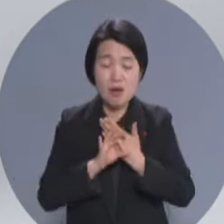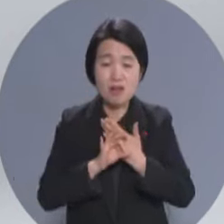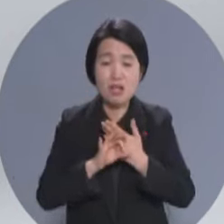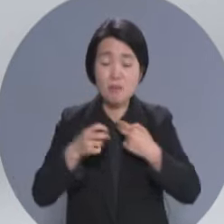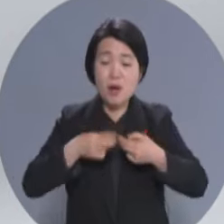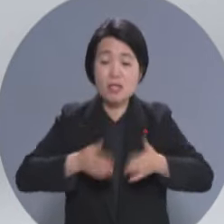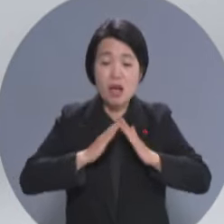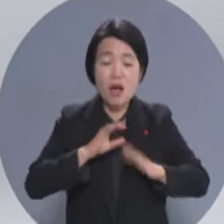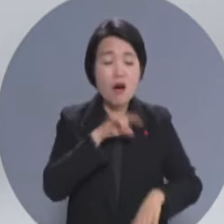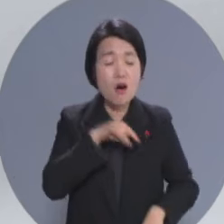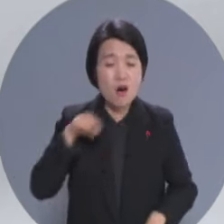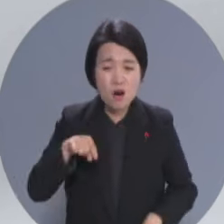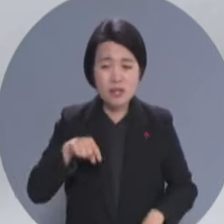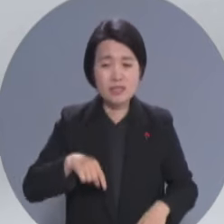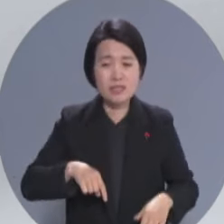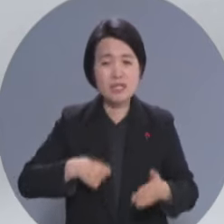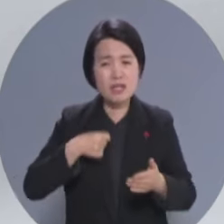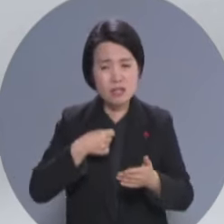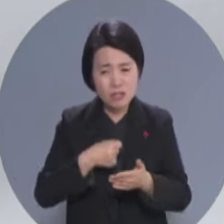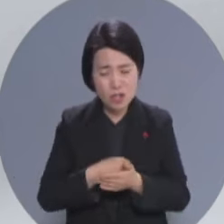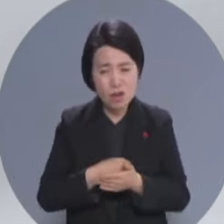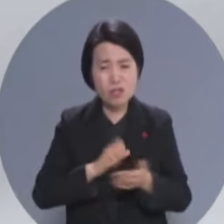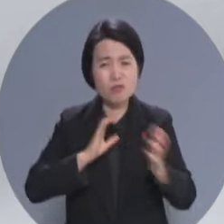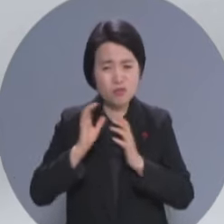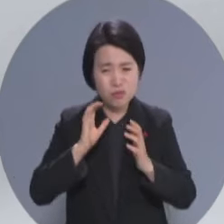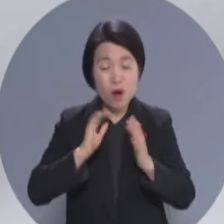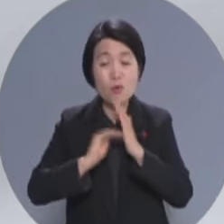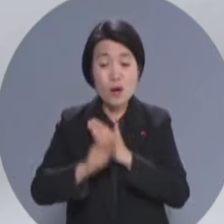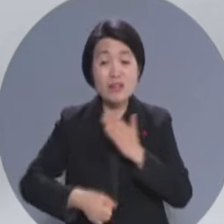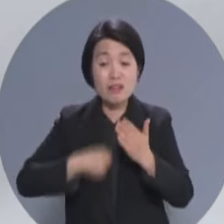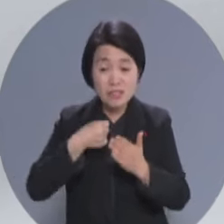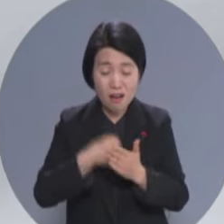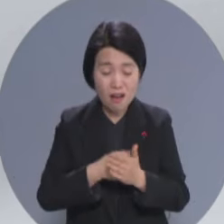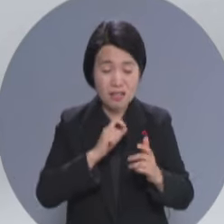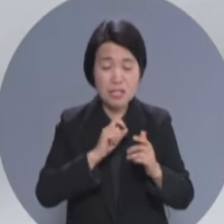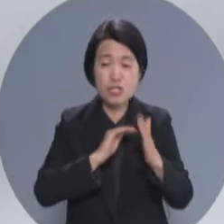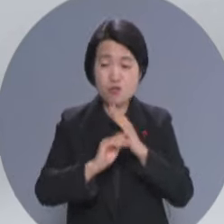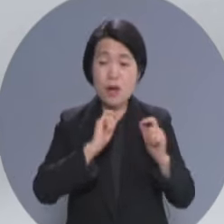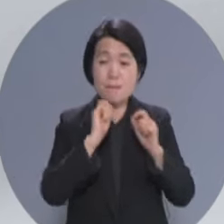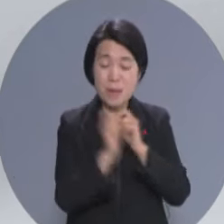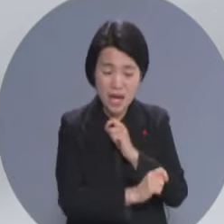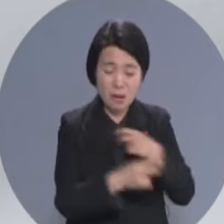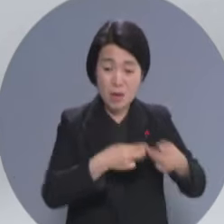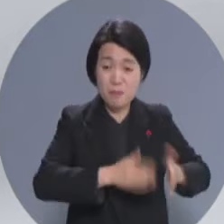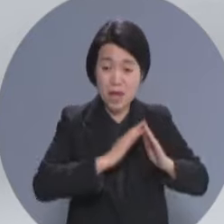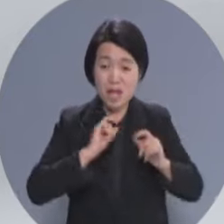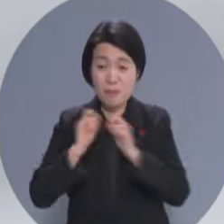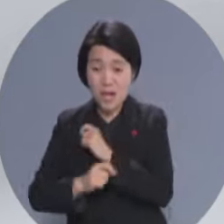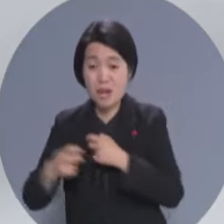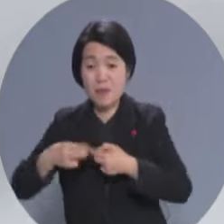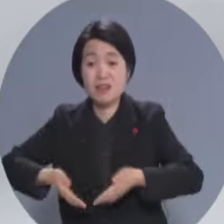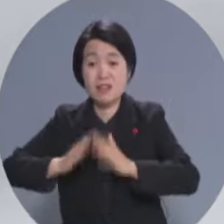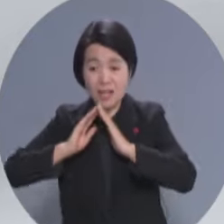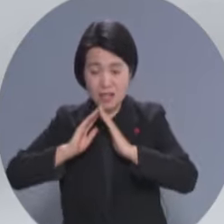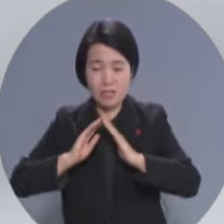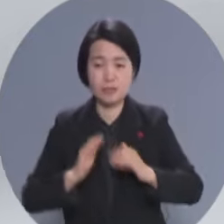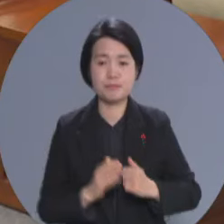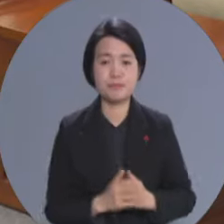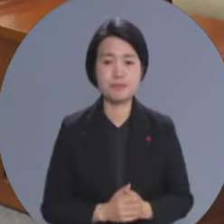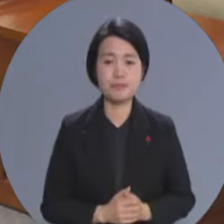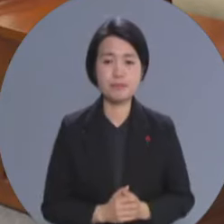자체는 순천대 둘지 목포대 둘지 아니면 양쪽에 다 둘지는 앞으로 우리가 논의해 결정해야 될